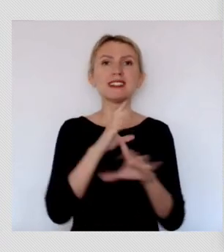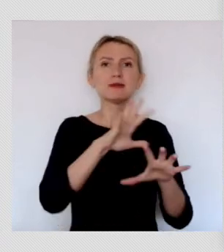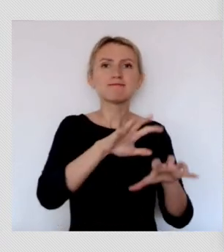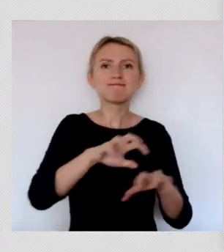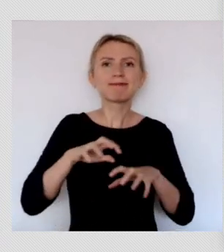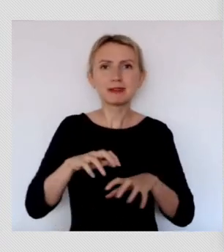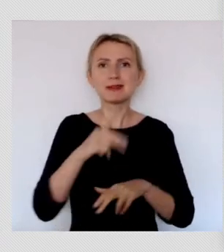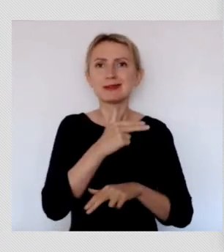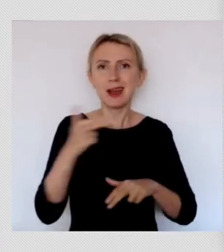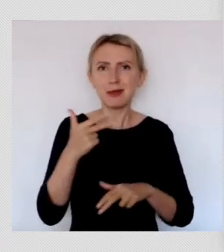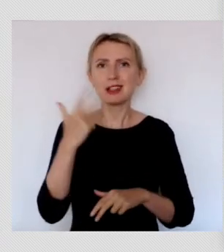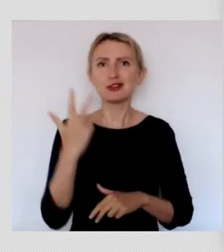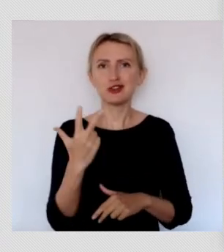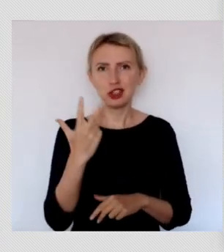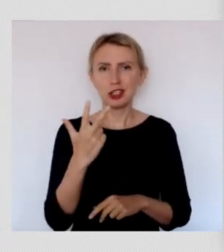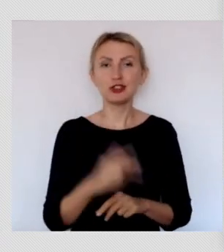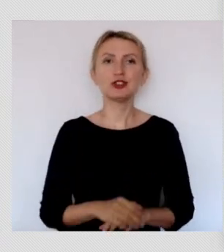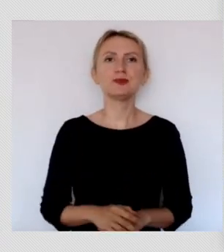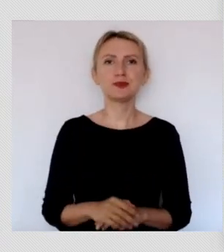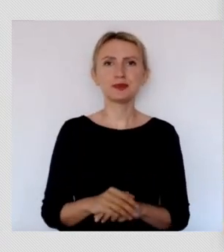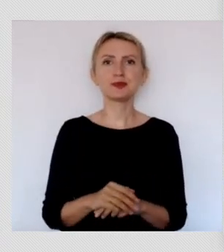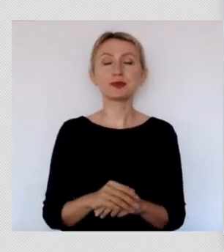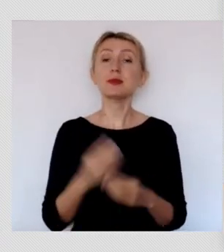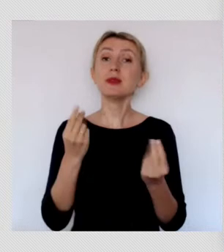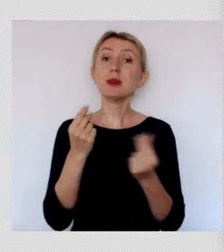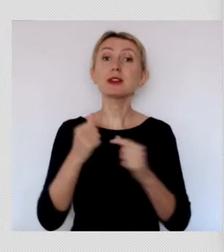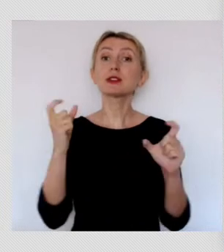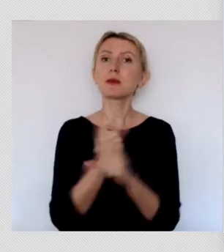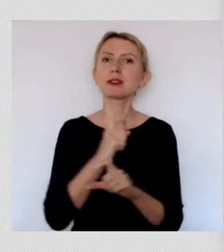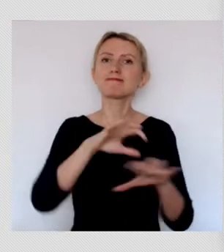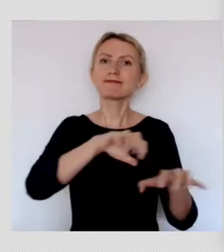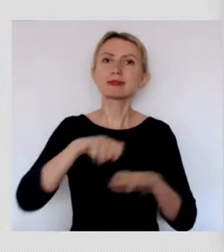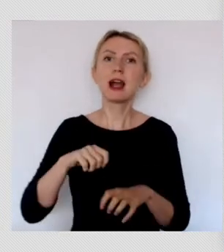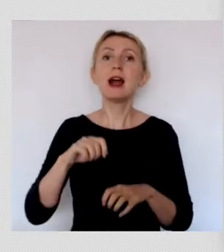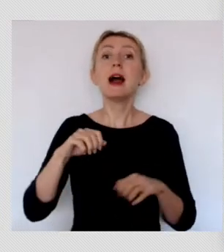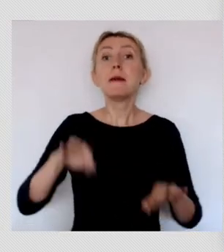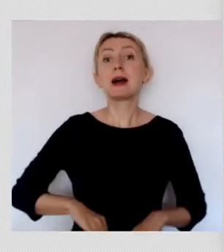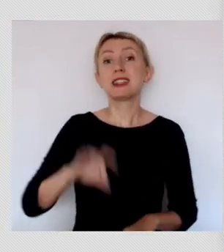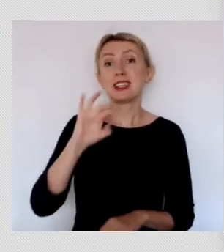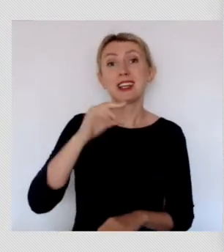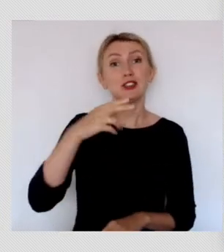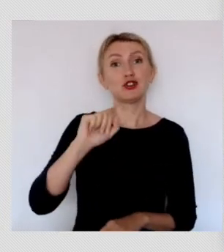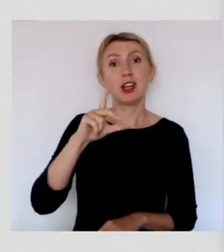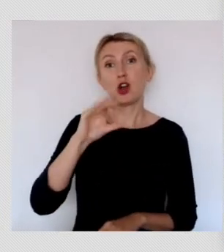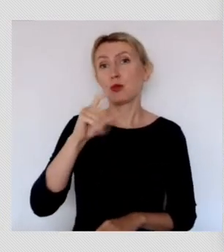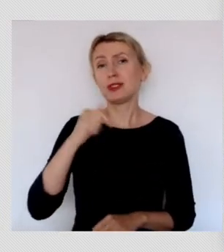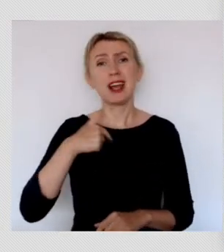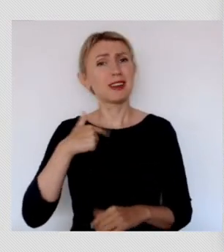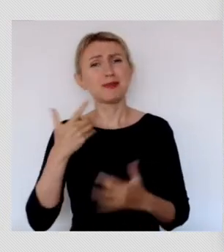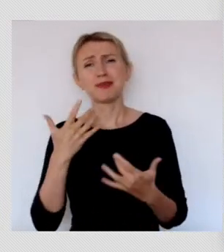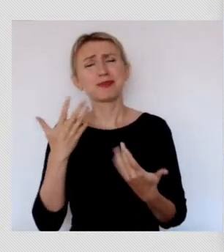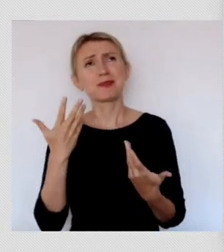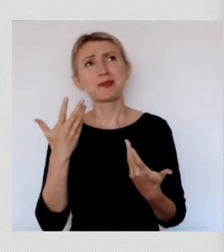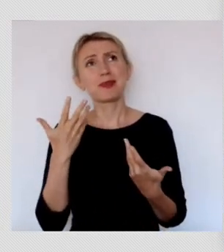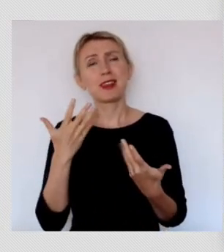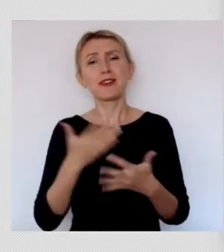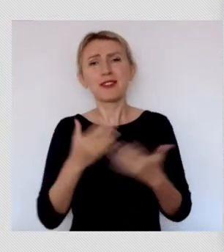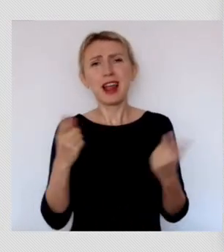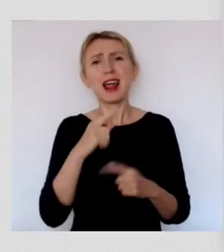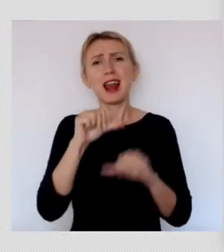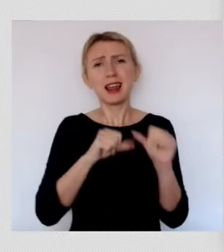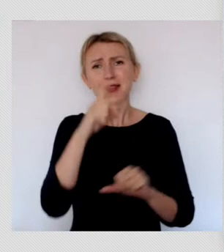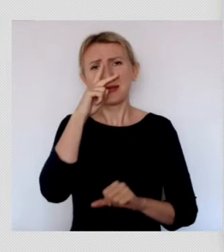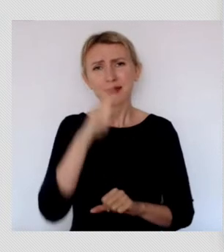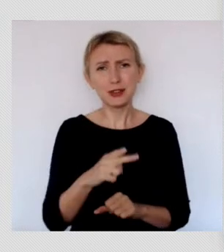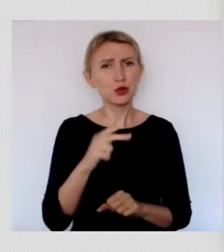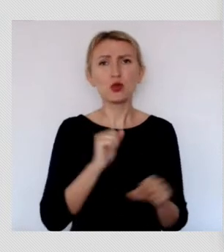zagadnienie trzecie, nadużywanie środków publicznych. Pani Grażyna Kopińska, ja od wielu, wielu lat widzieliśmy to. To nie jest coś, co